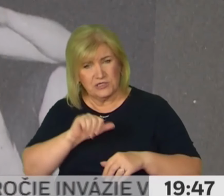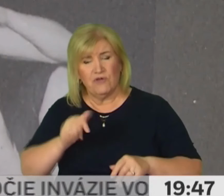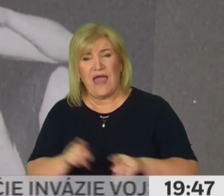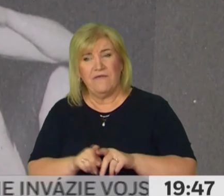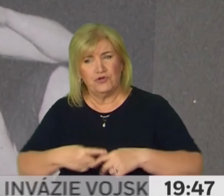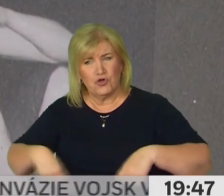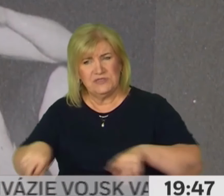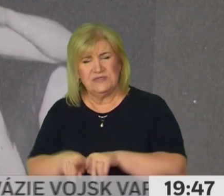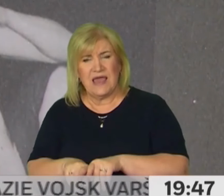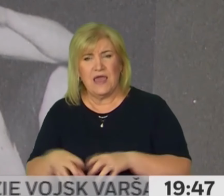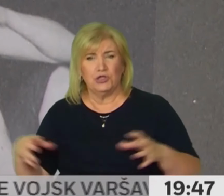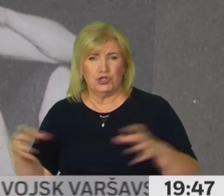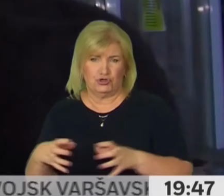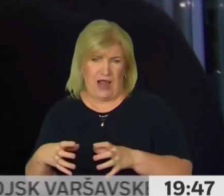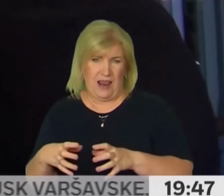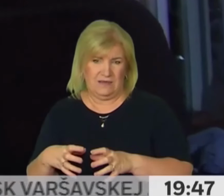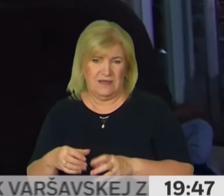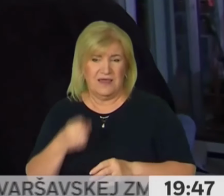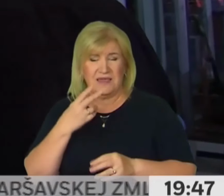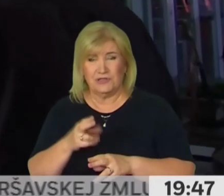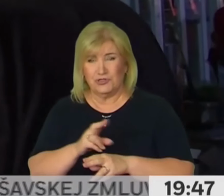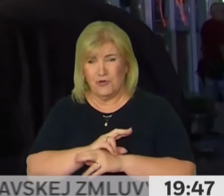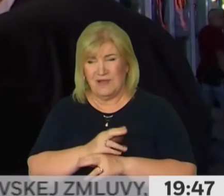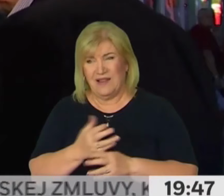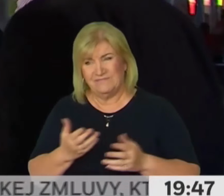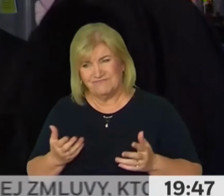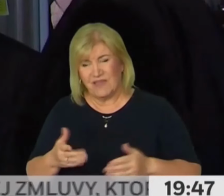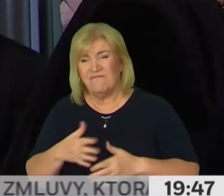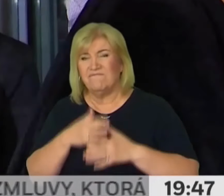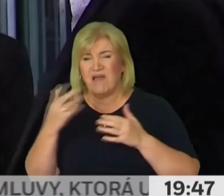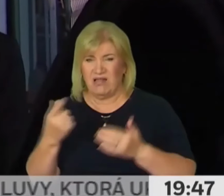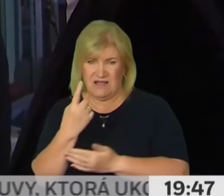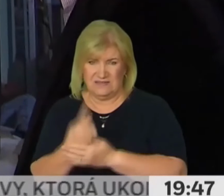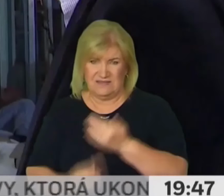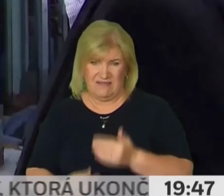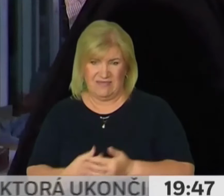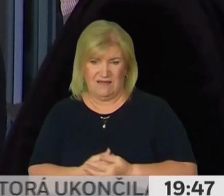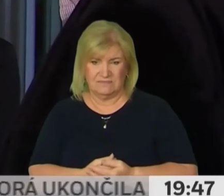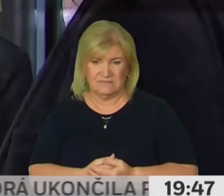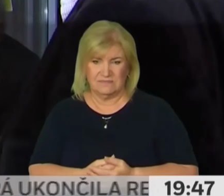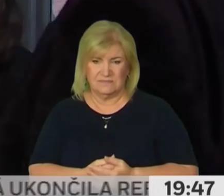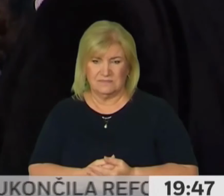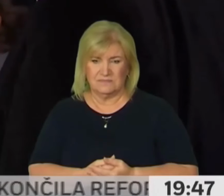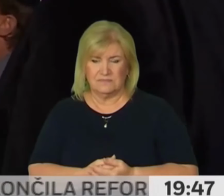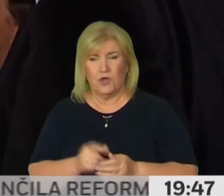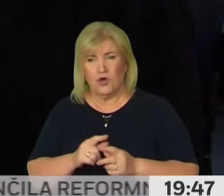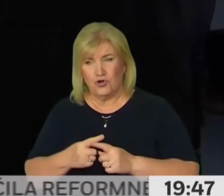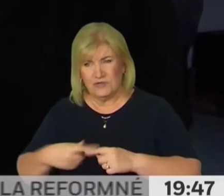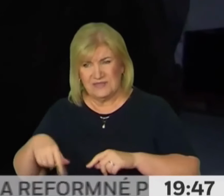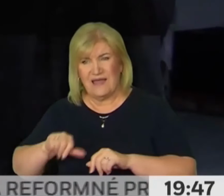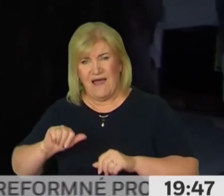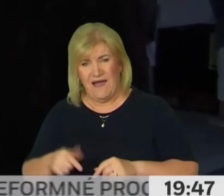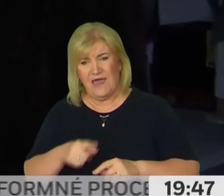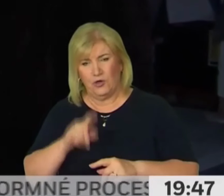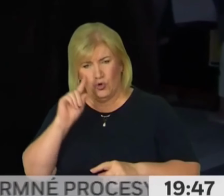vlastne držal pokope. A keď sa pominul, veru, je to veľká strata pre každého. Nielen pre rodinu, ale aj pre